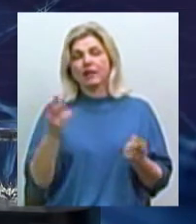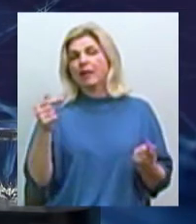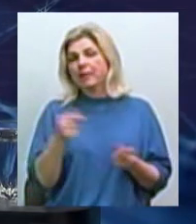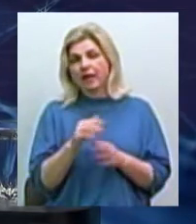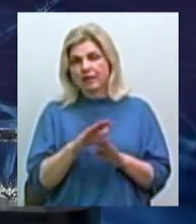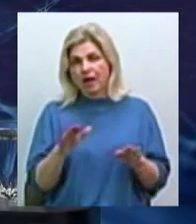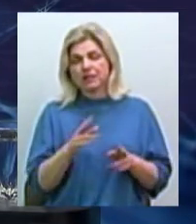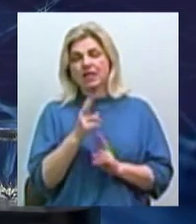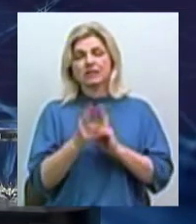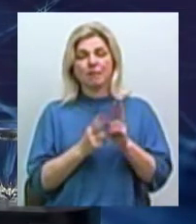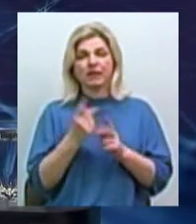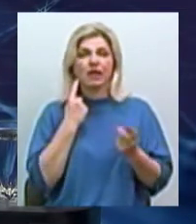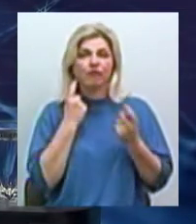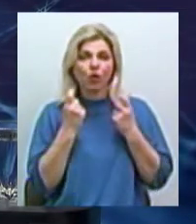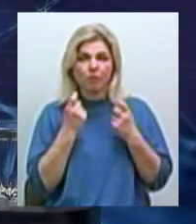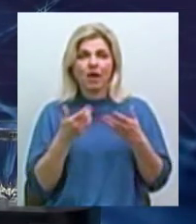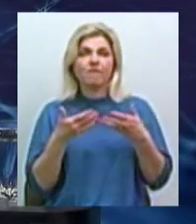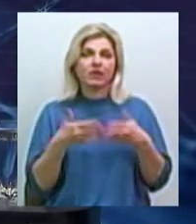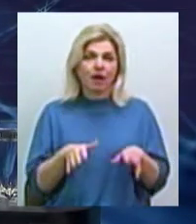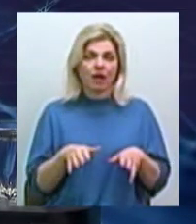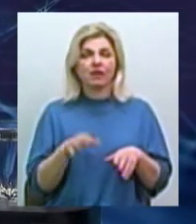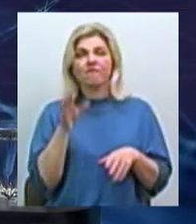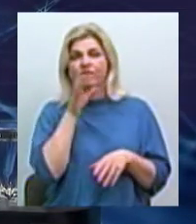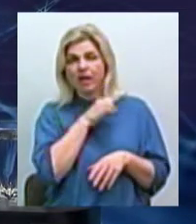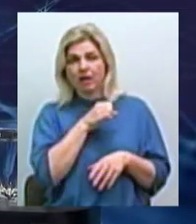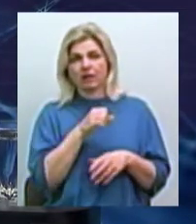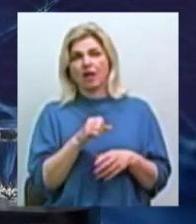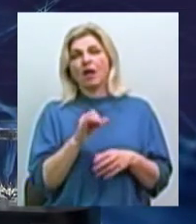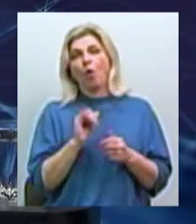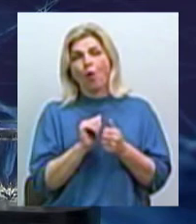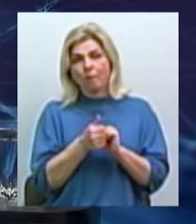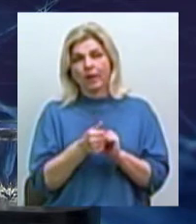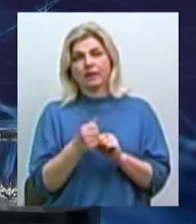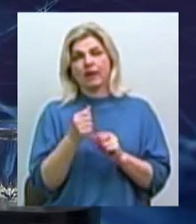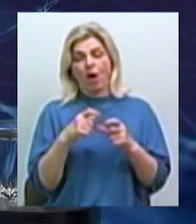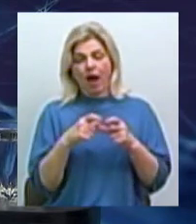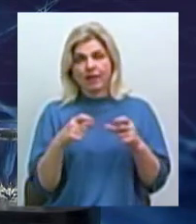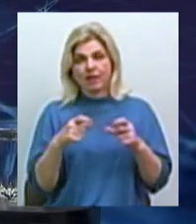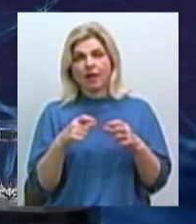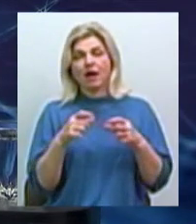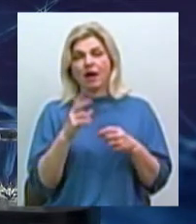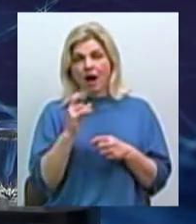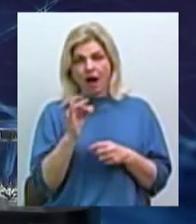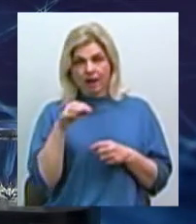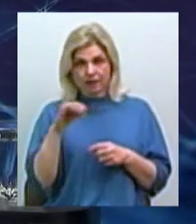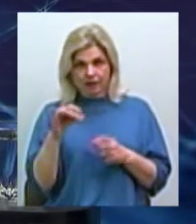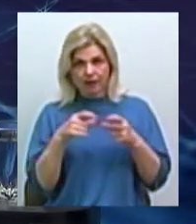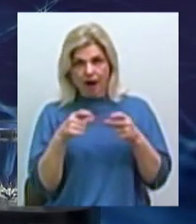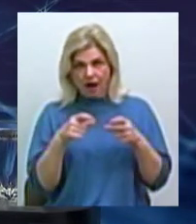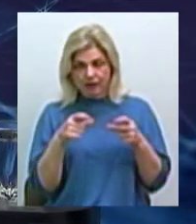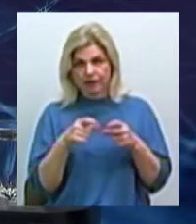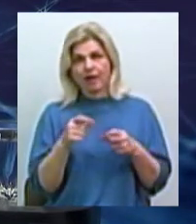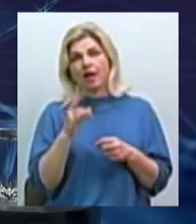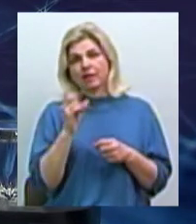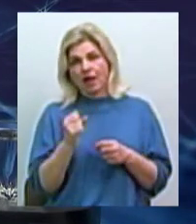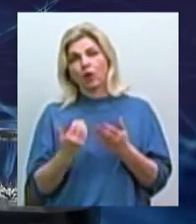непридатності, зміни інформації, втрати, викрадення. Обмін ID-карти на ID-карту і